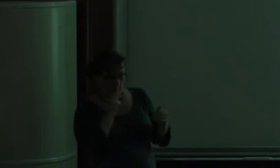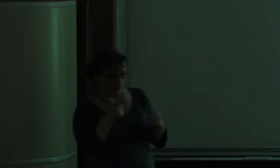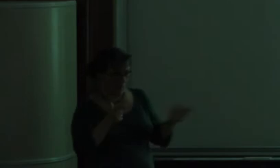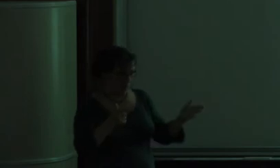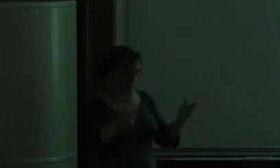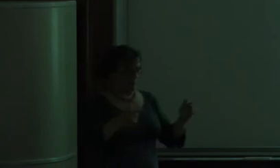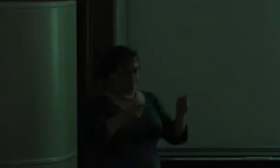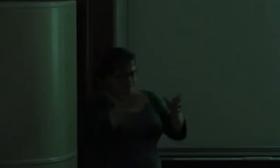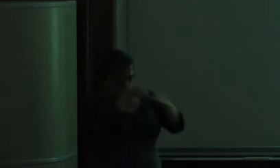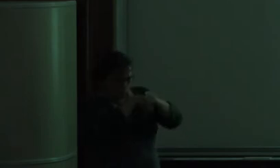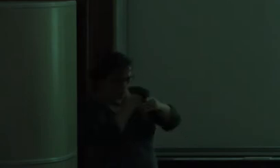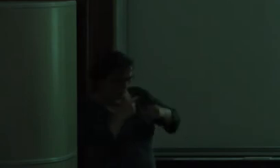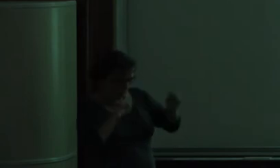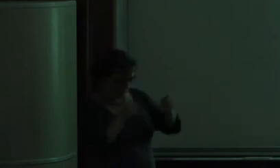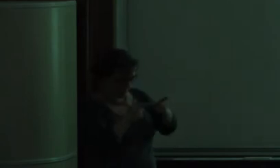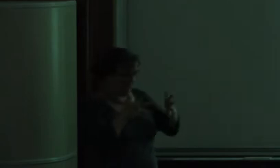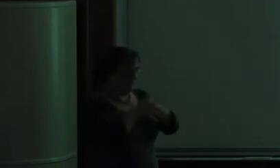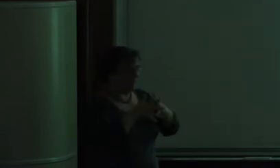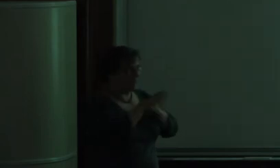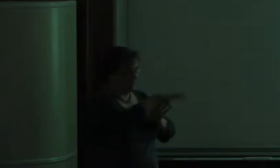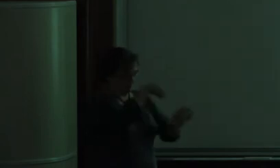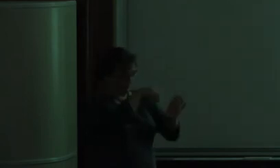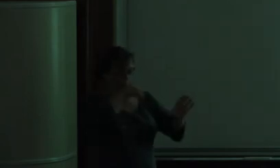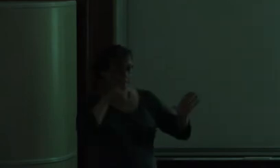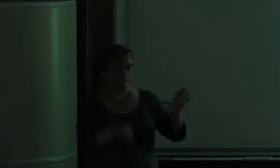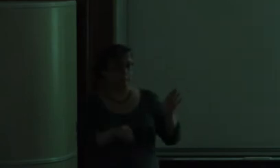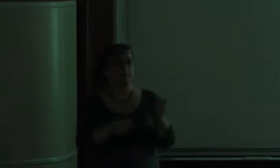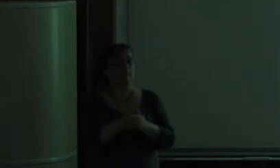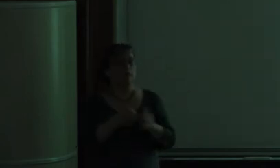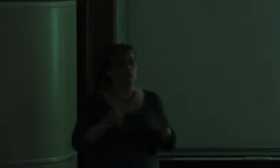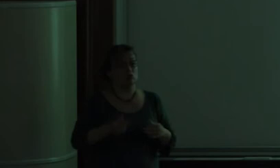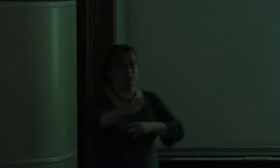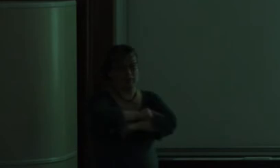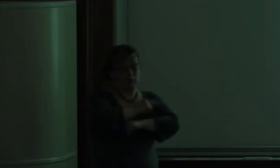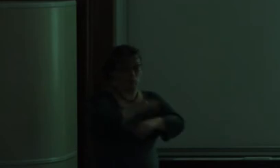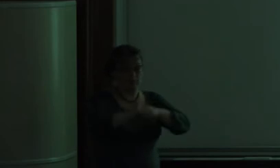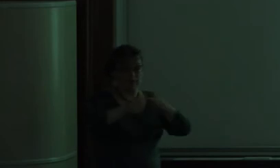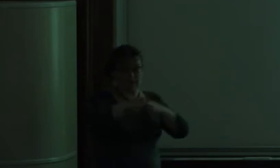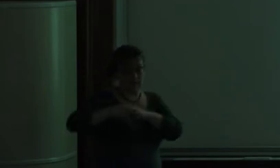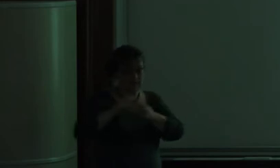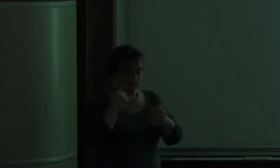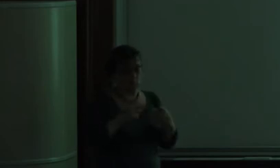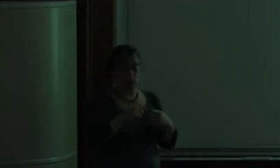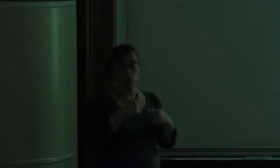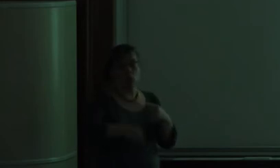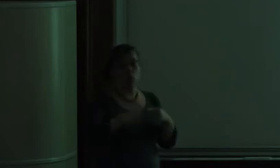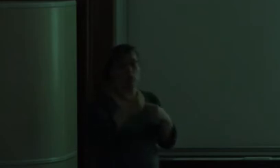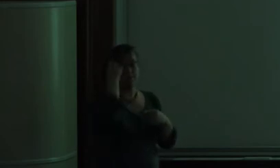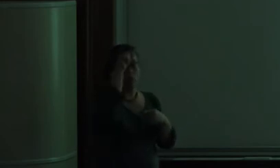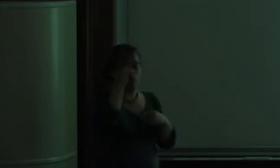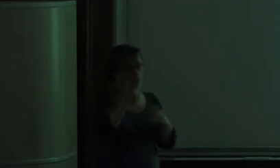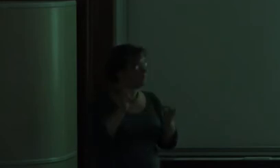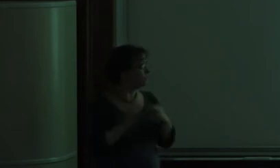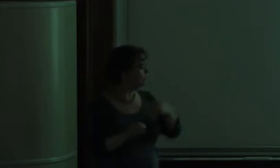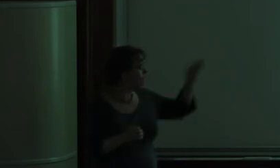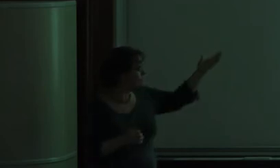contenu, c'est tellement pratique que Python en a fait une syntaxe qui nous permet de faire ça hyper rapidement. une boucle for sur une seule ligne qui vous permet de